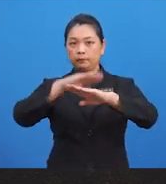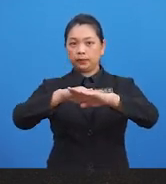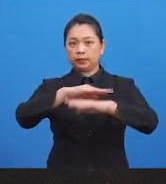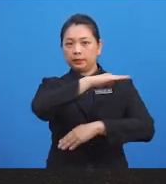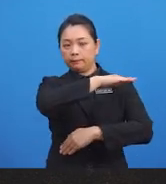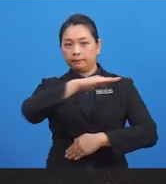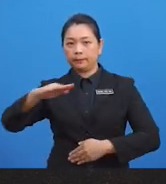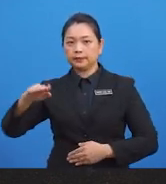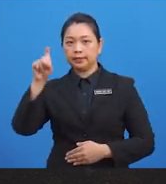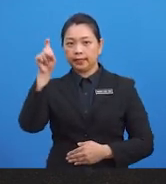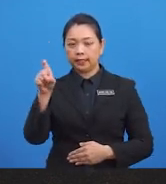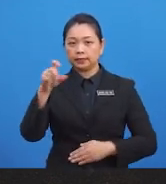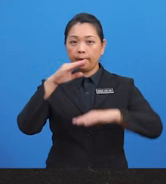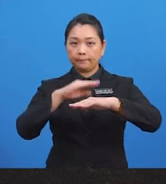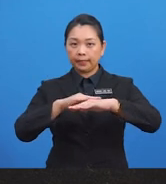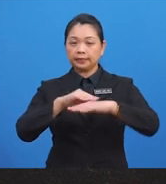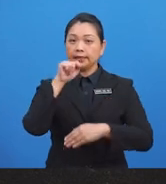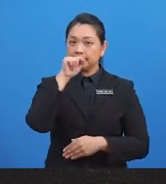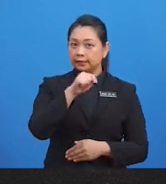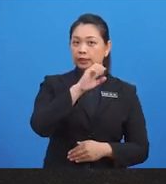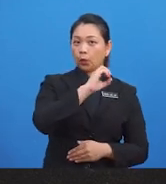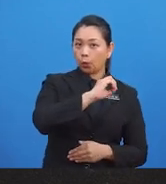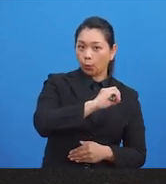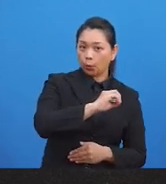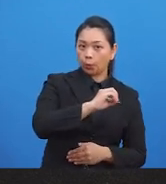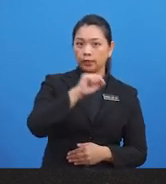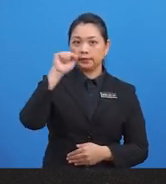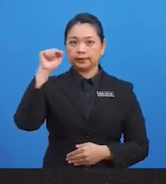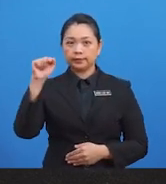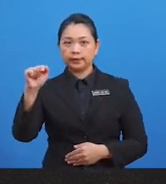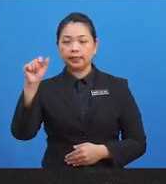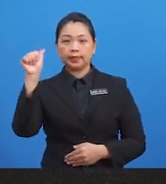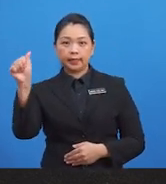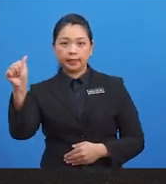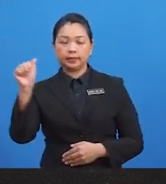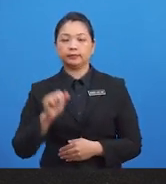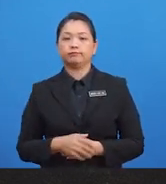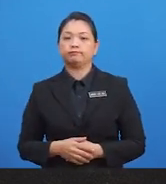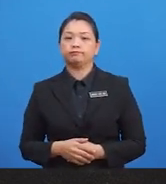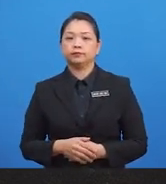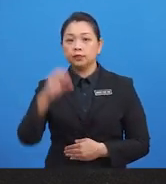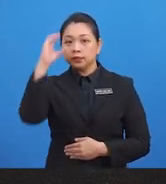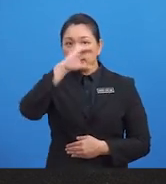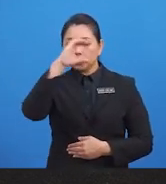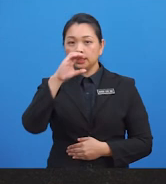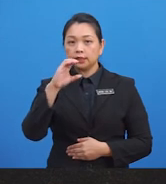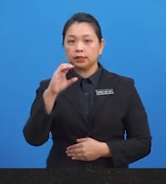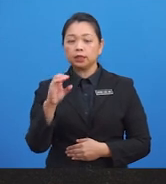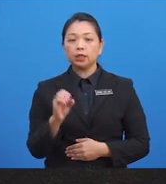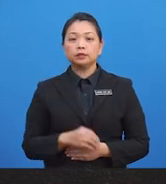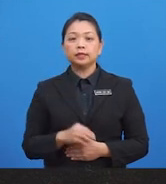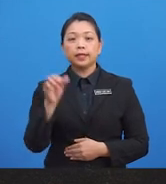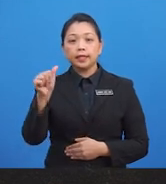Soalan A adalah mencari koordinat A dan B. Manakala, soalan